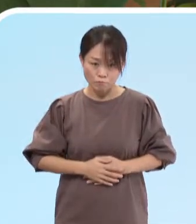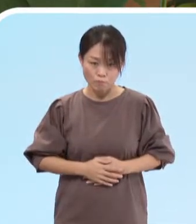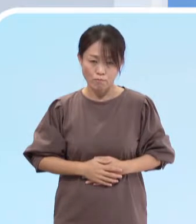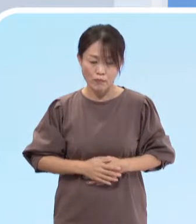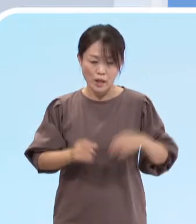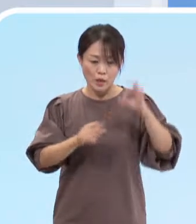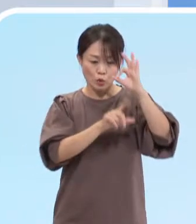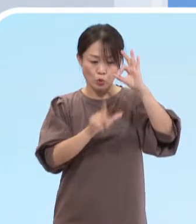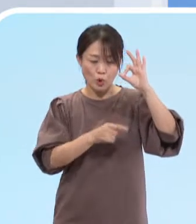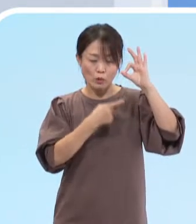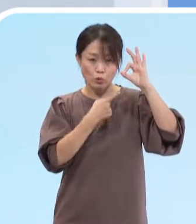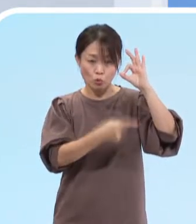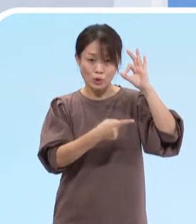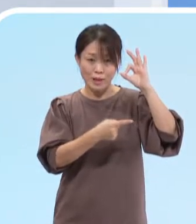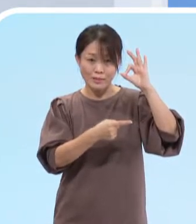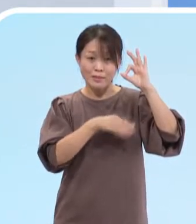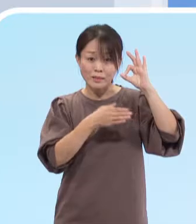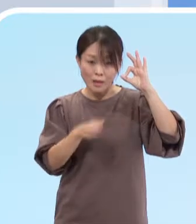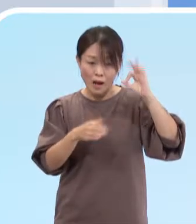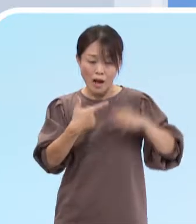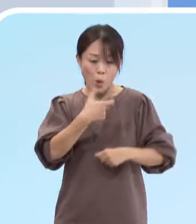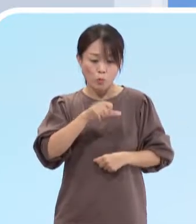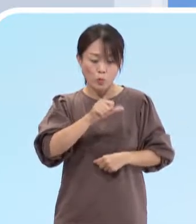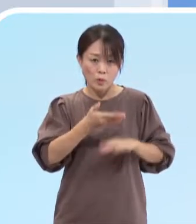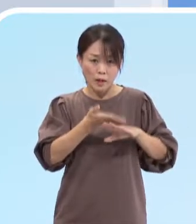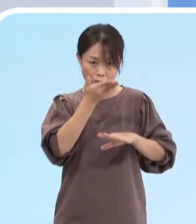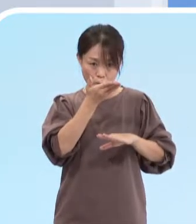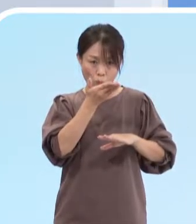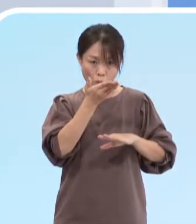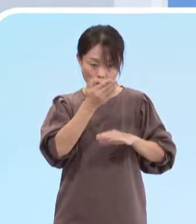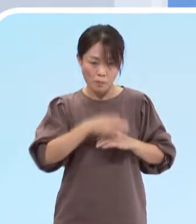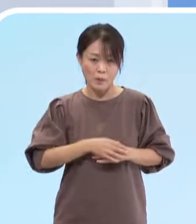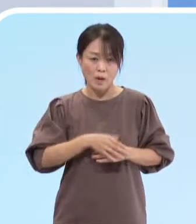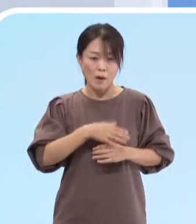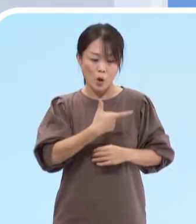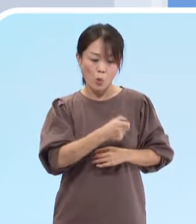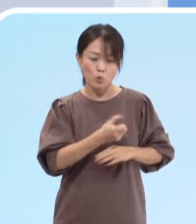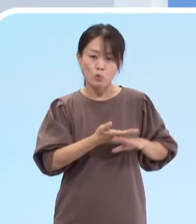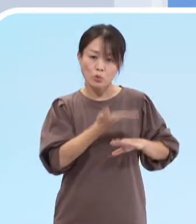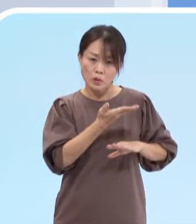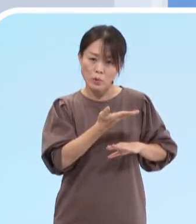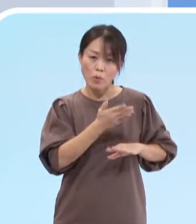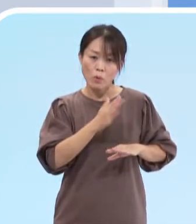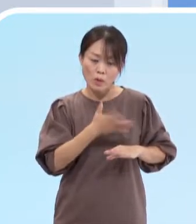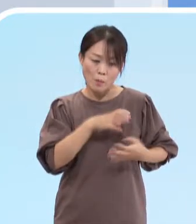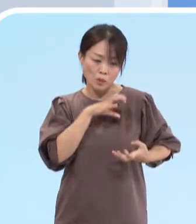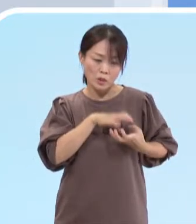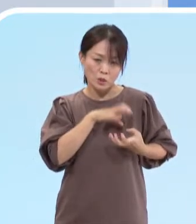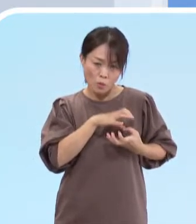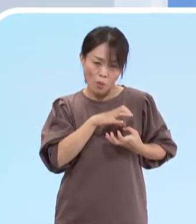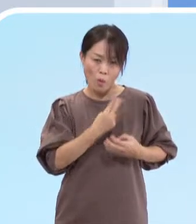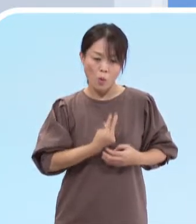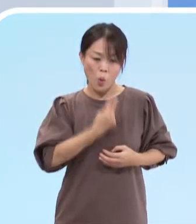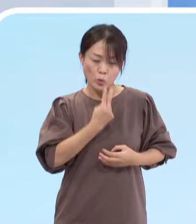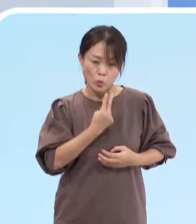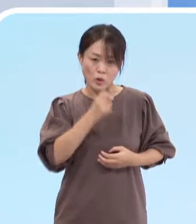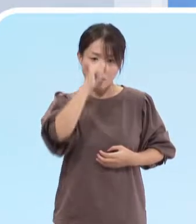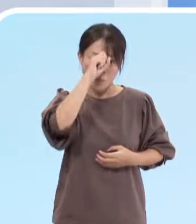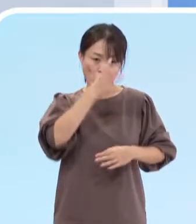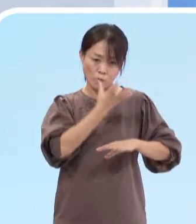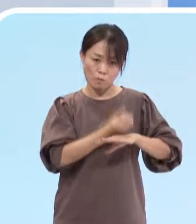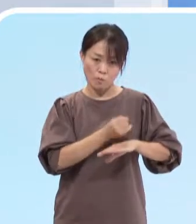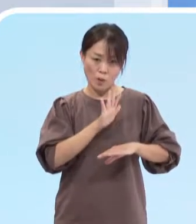ております。 はい、 もうすでに10月1日から65歳以上の方、それから60歳以上の方で心臓あ